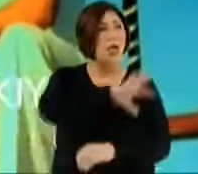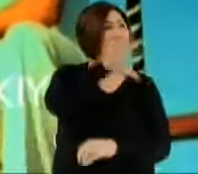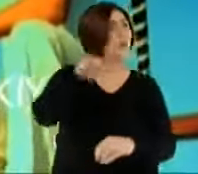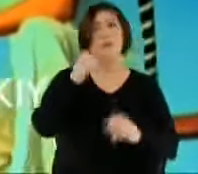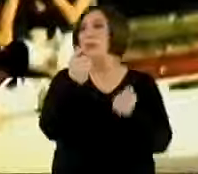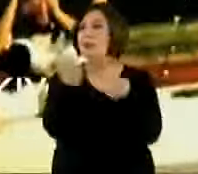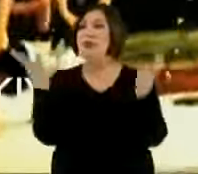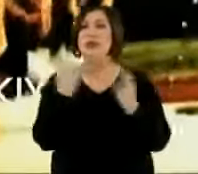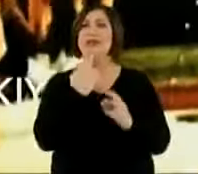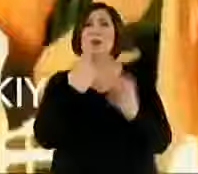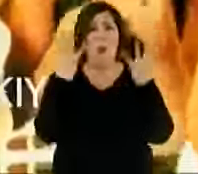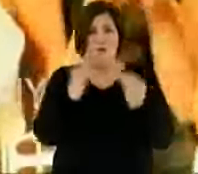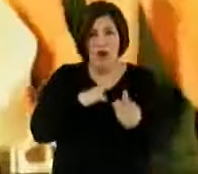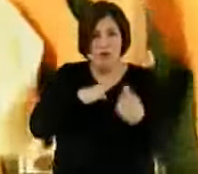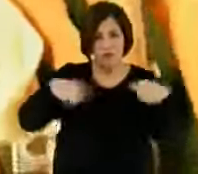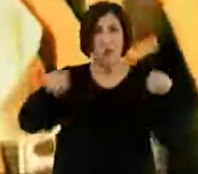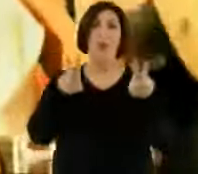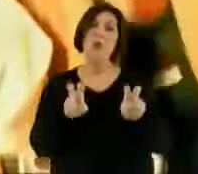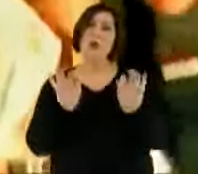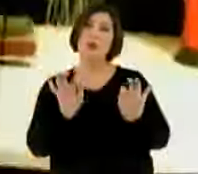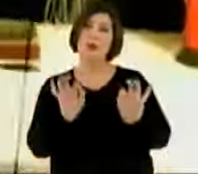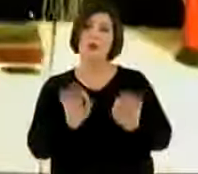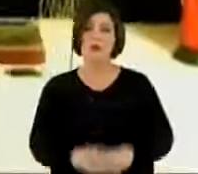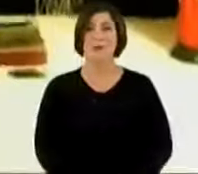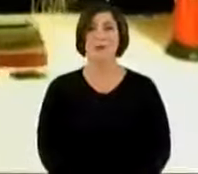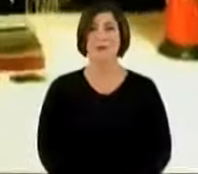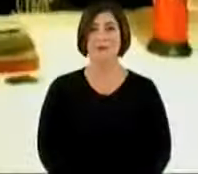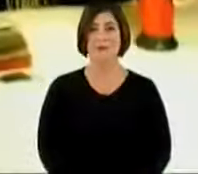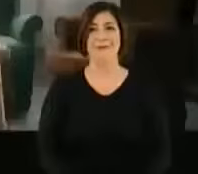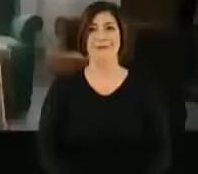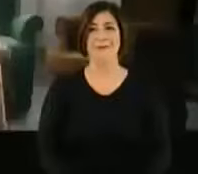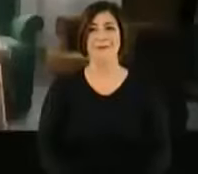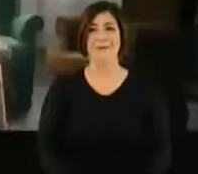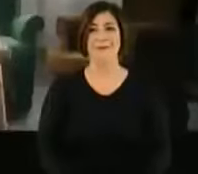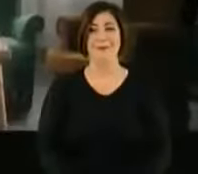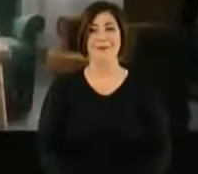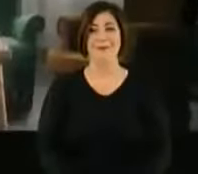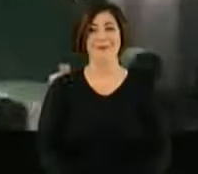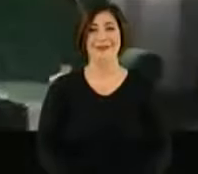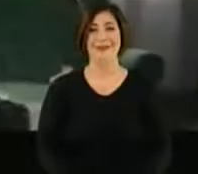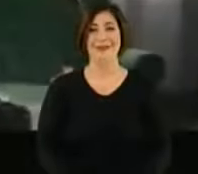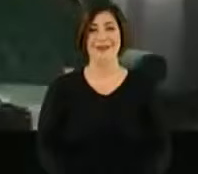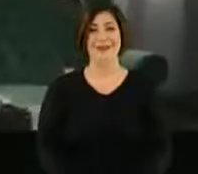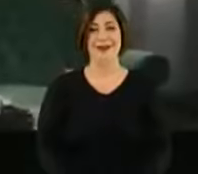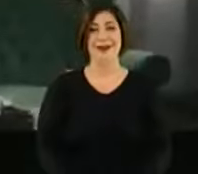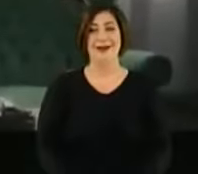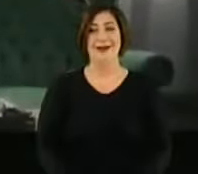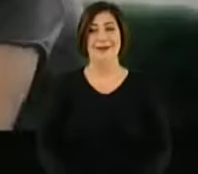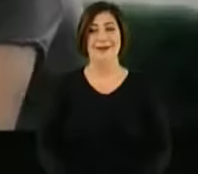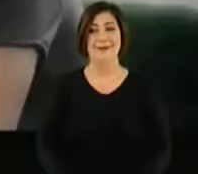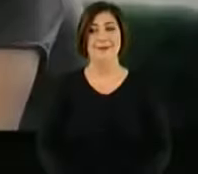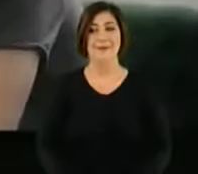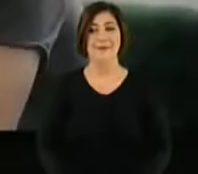Etrafında bir sürü kadın olduğunda bile oturuyor. Açık denizlere yola sayıyor. Hüznün